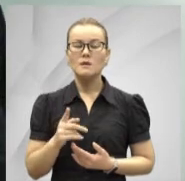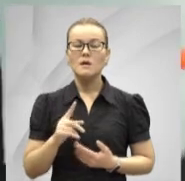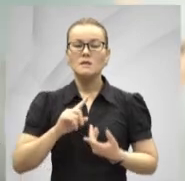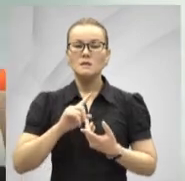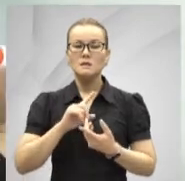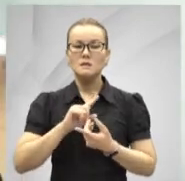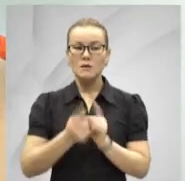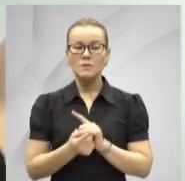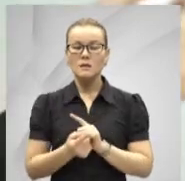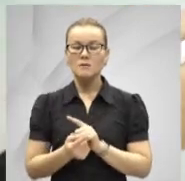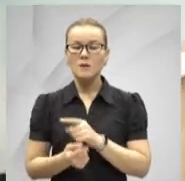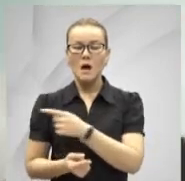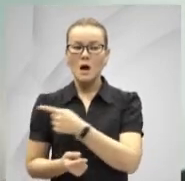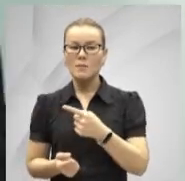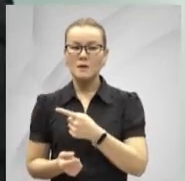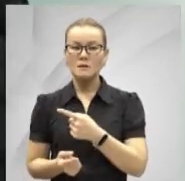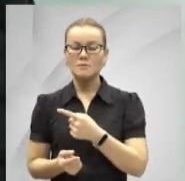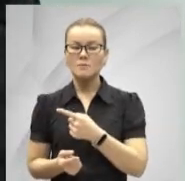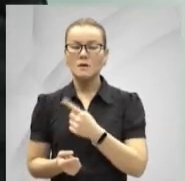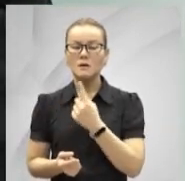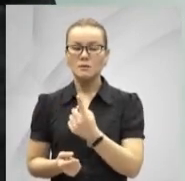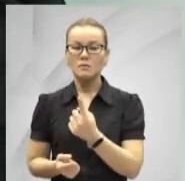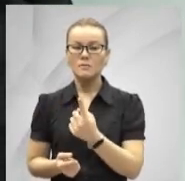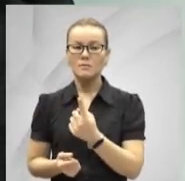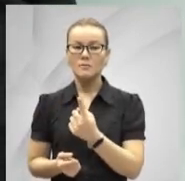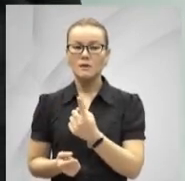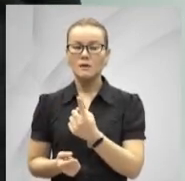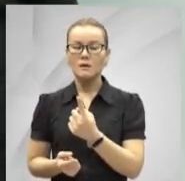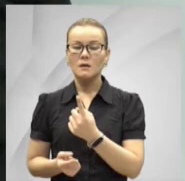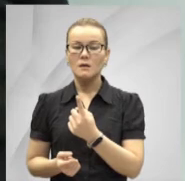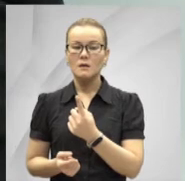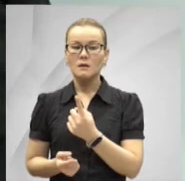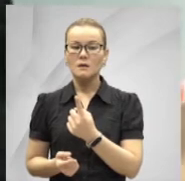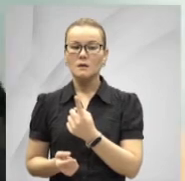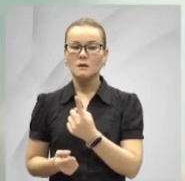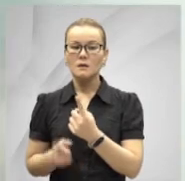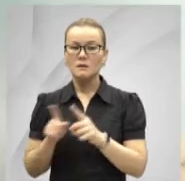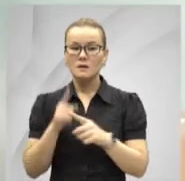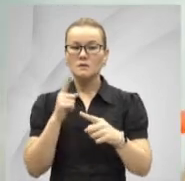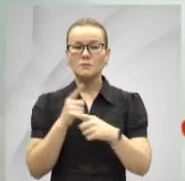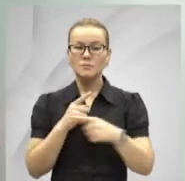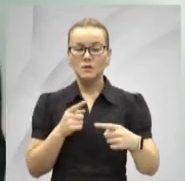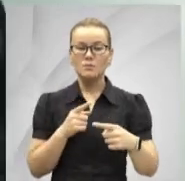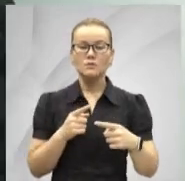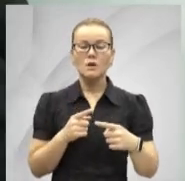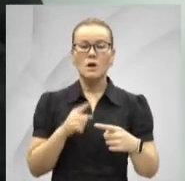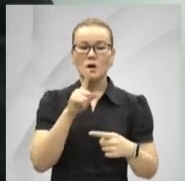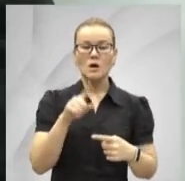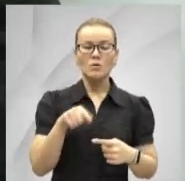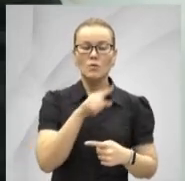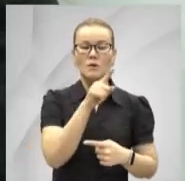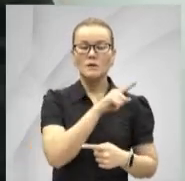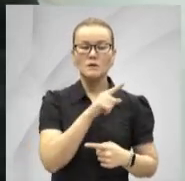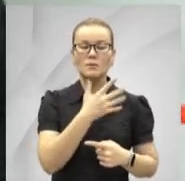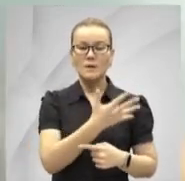между числом обратным коэффициенту b и корнем квадратным из дискриминанта на минус.